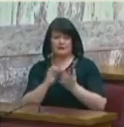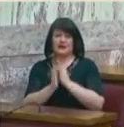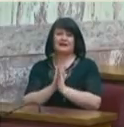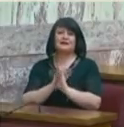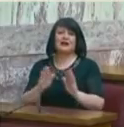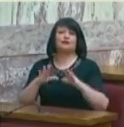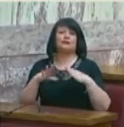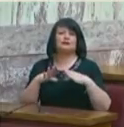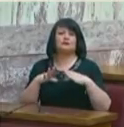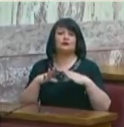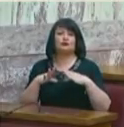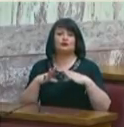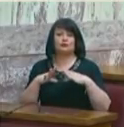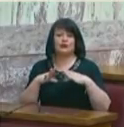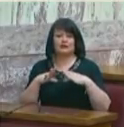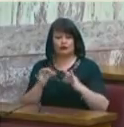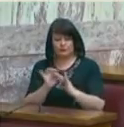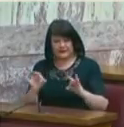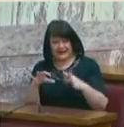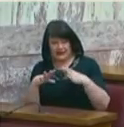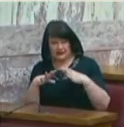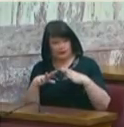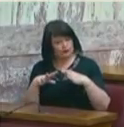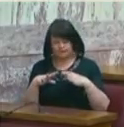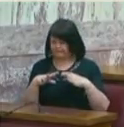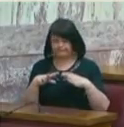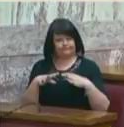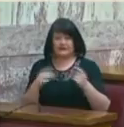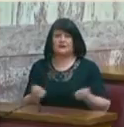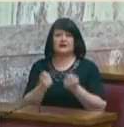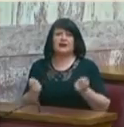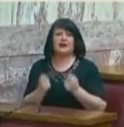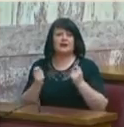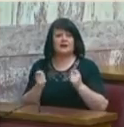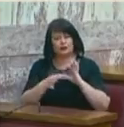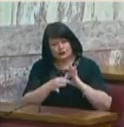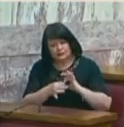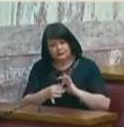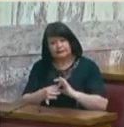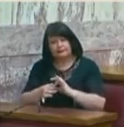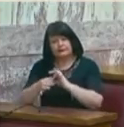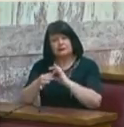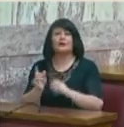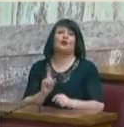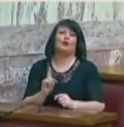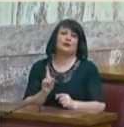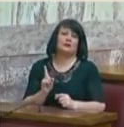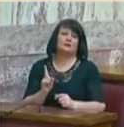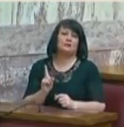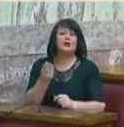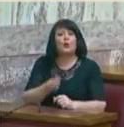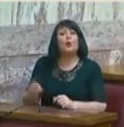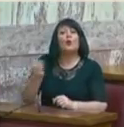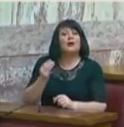ήταν αυτονόητο να συμβεί. Δεν ήταν η φυσική συνέχεια των πραγμάτων. Και πολύ